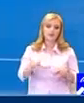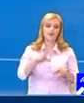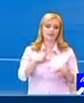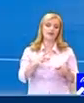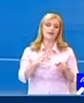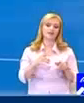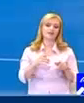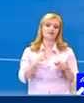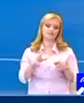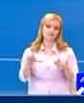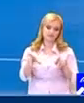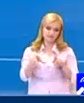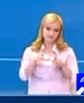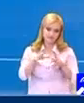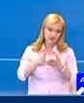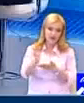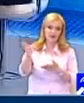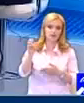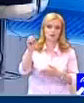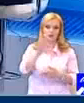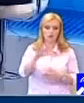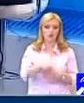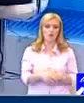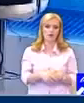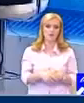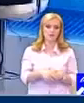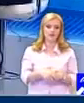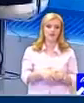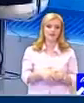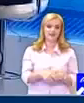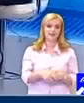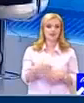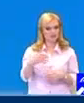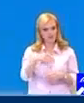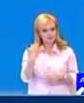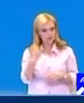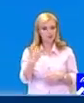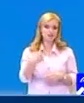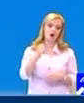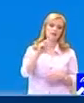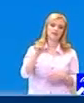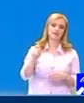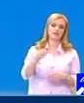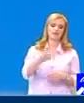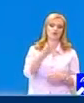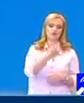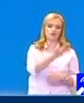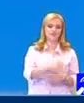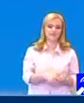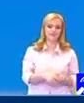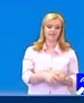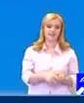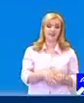interesat fotoliul de primar sau nu ați candidat pentru că Andrei Năstase v-a luat înainte? O să recunosc că dacă